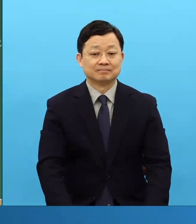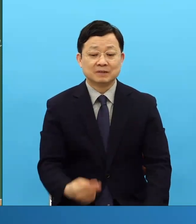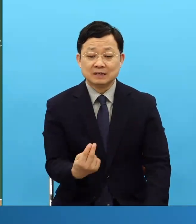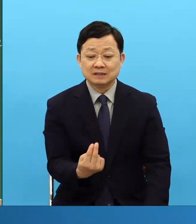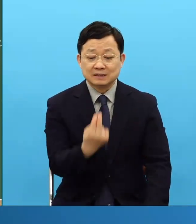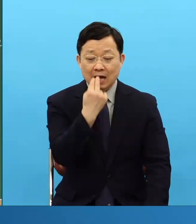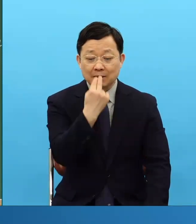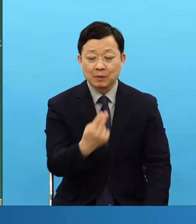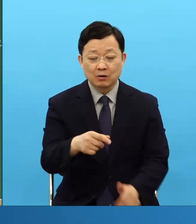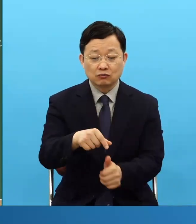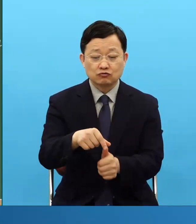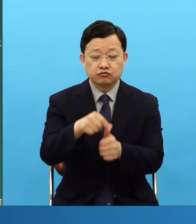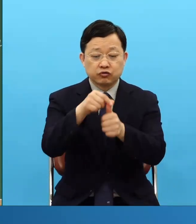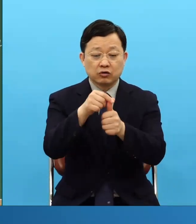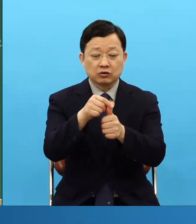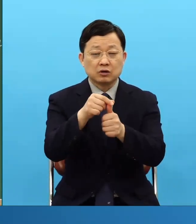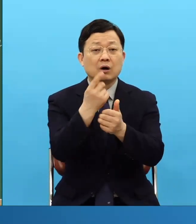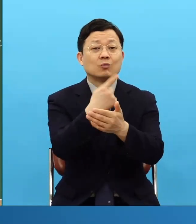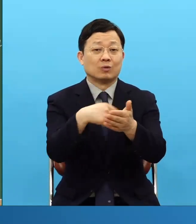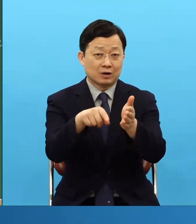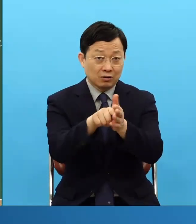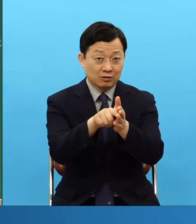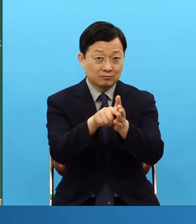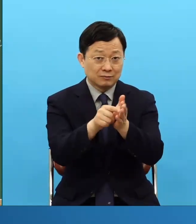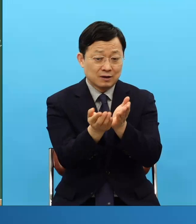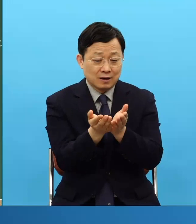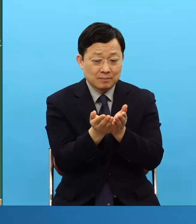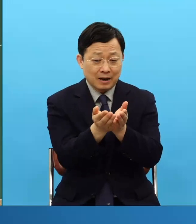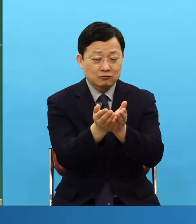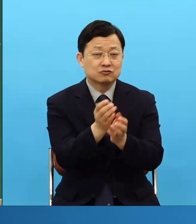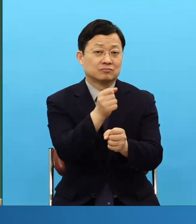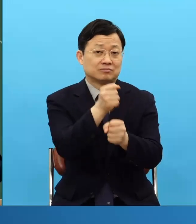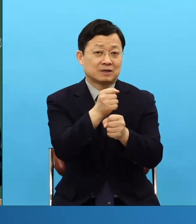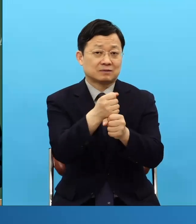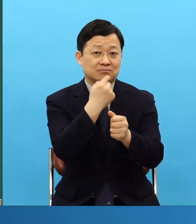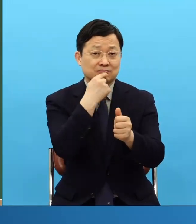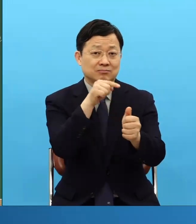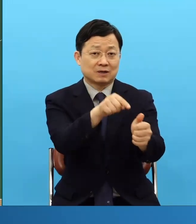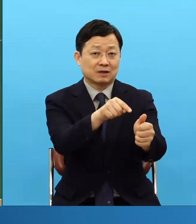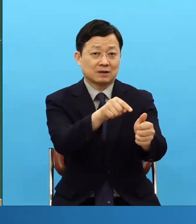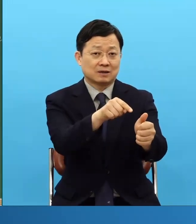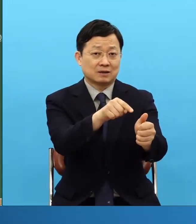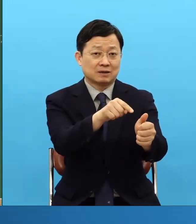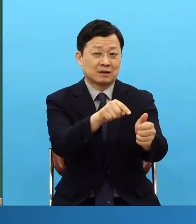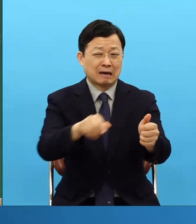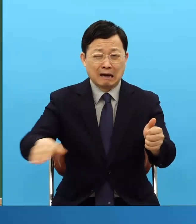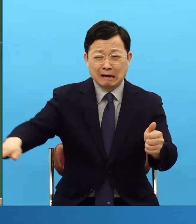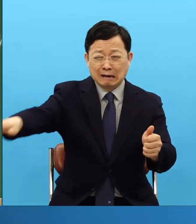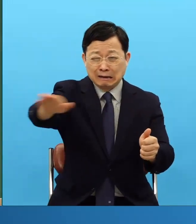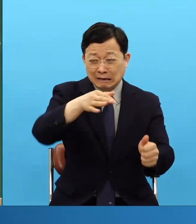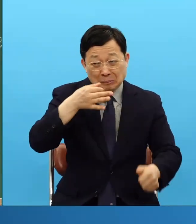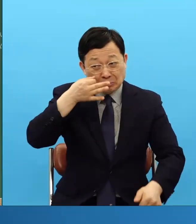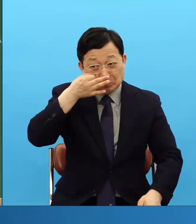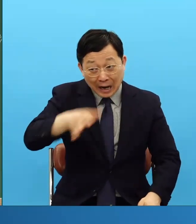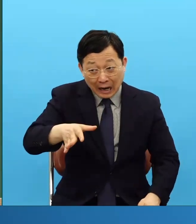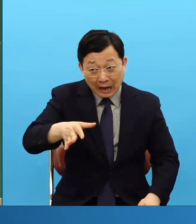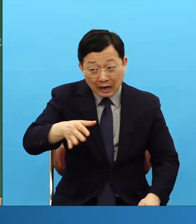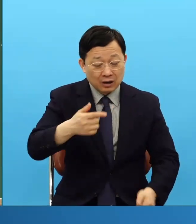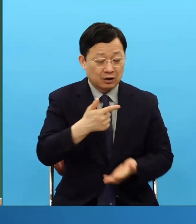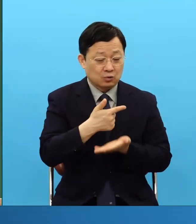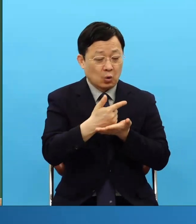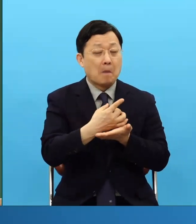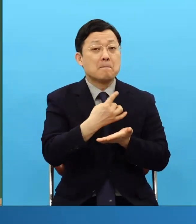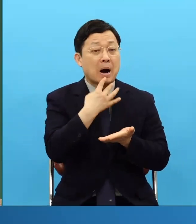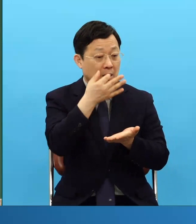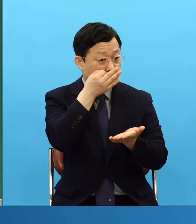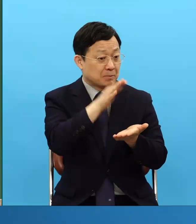생명들을 보존하기 위해서 방주를 만들어라. and build an ark to preserve life. 다른 사람은 못 봤는데 노아만 본 거예요. That others didn't see, but